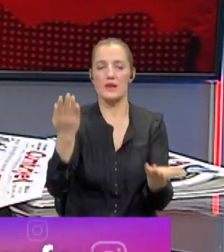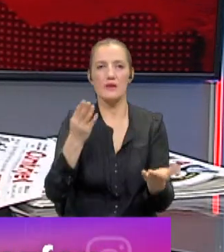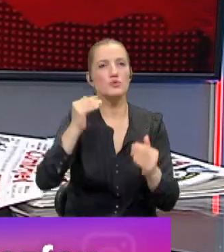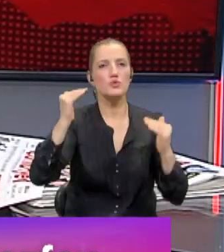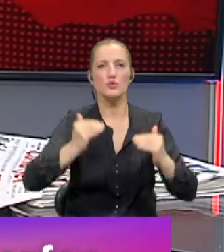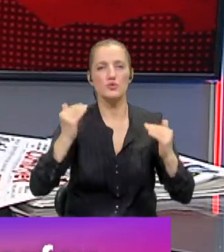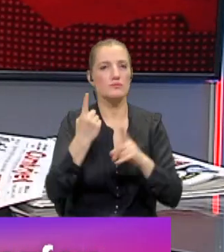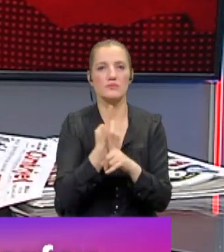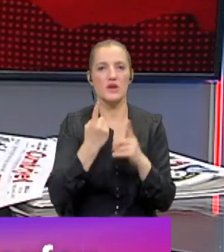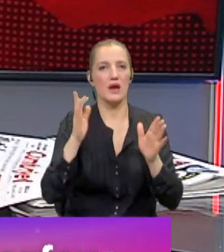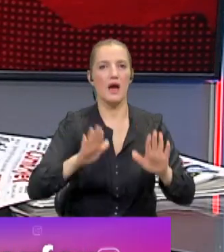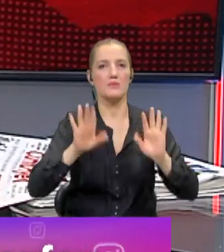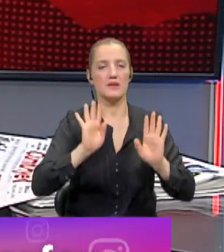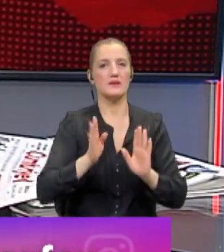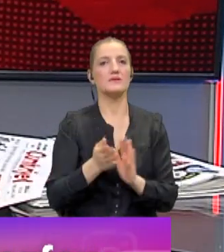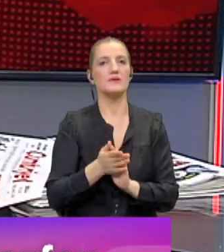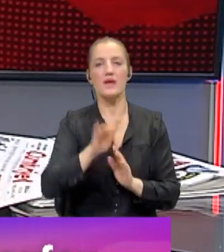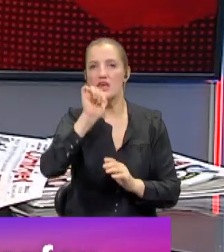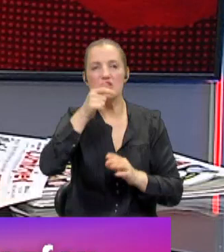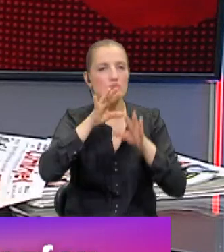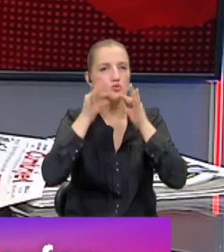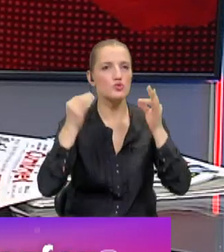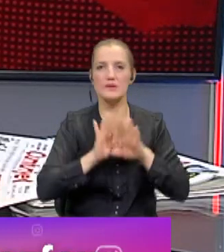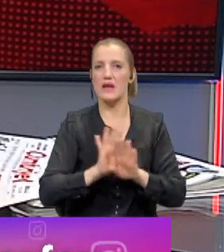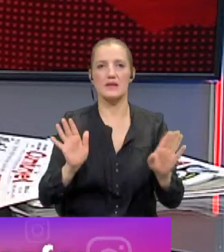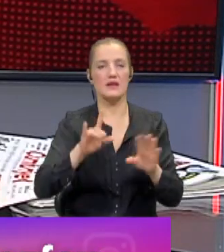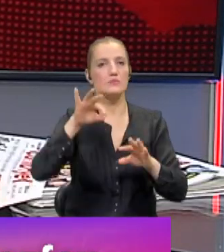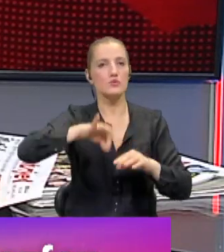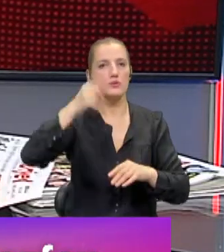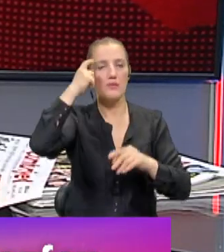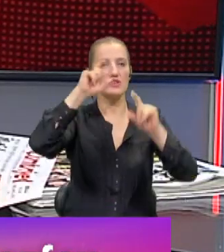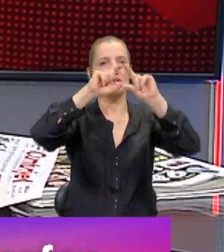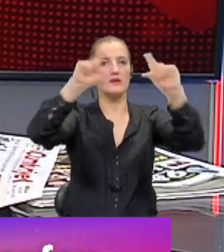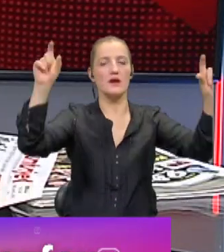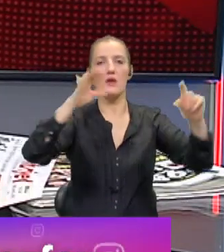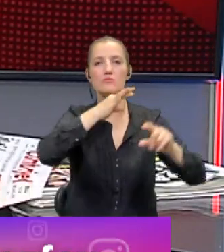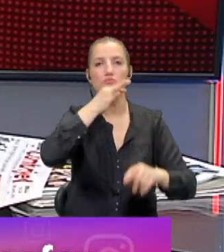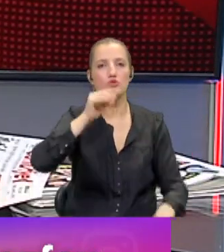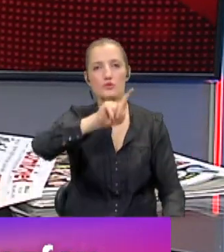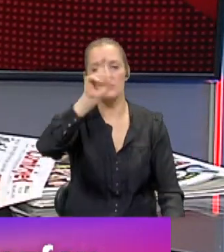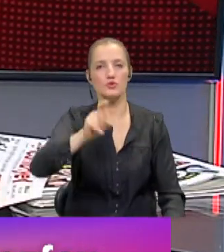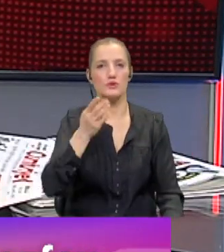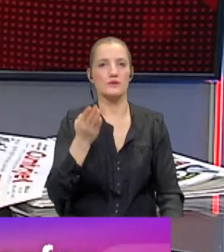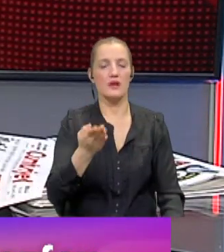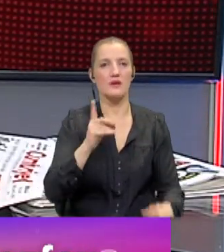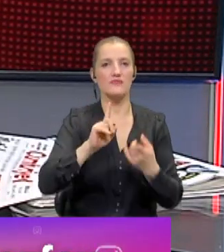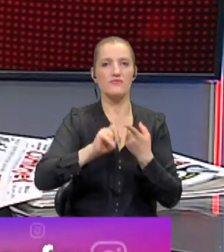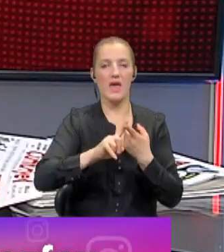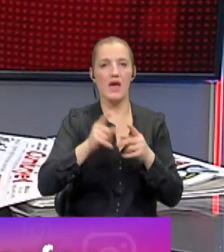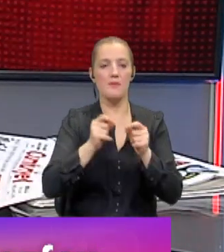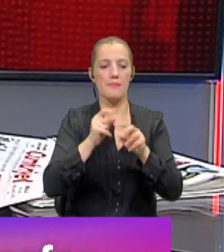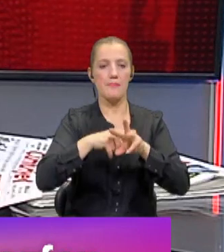ucuz olan hiçbir şey kalmadı İlker abi hiç de mutlu değiliz bugünkü başlığımız mutlu musunuz ve işte